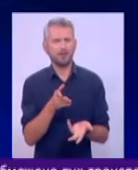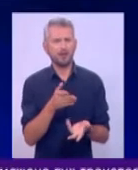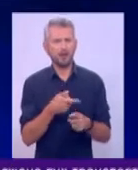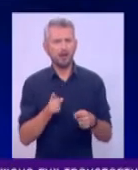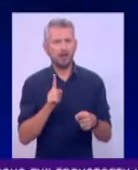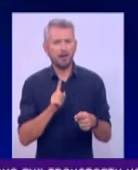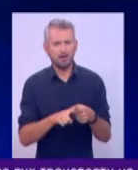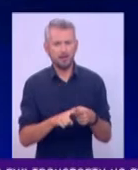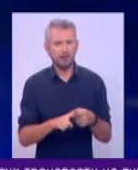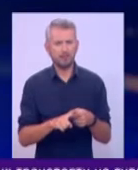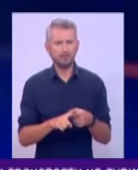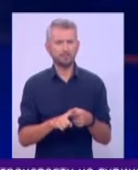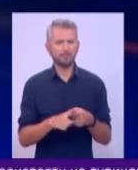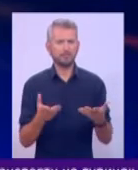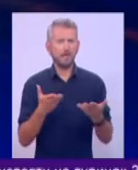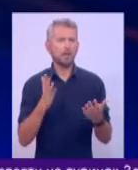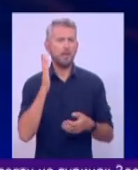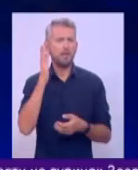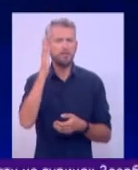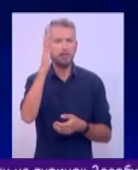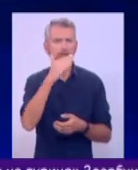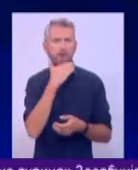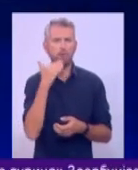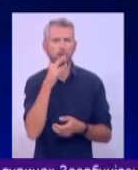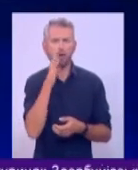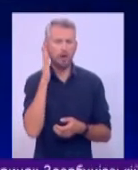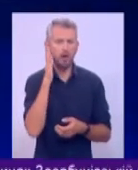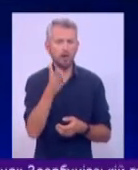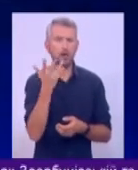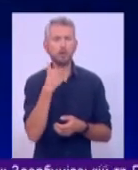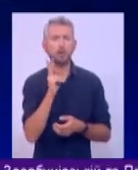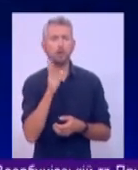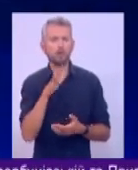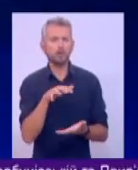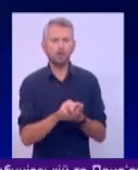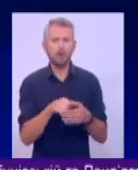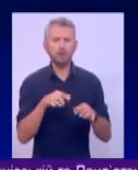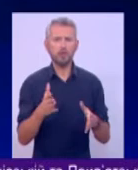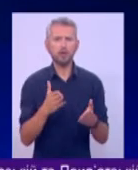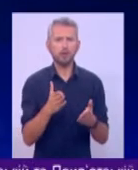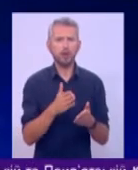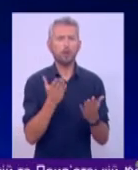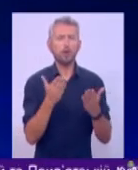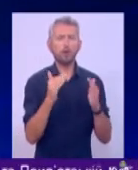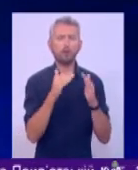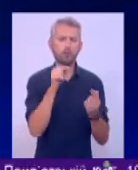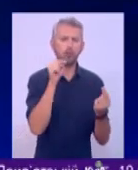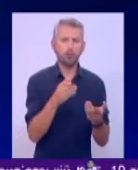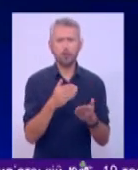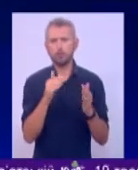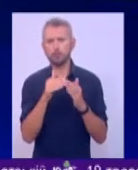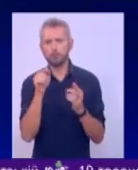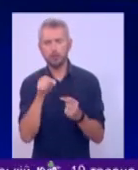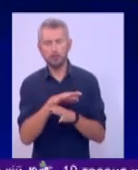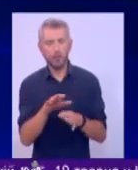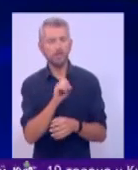это какие-то перспективы многих лет, когда кто-то будет заниматься, решать, какой дом пригоден, какой нет.